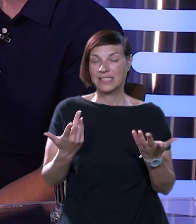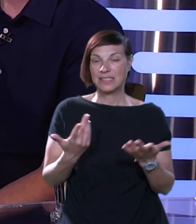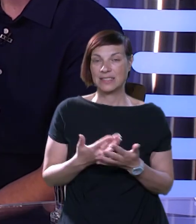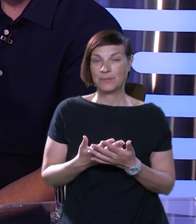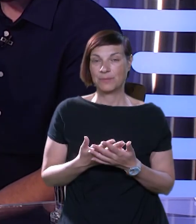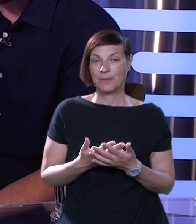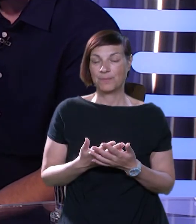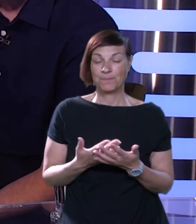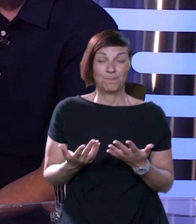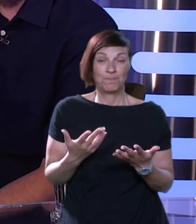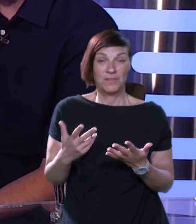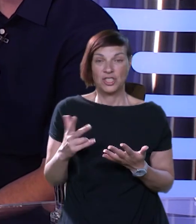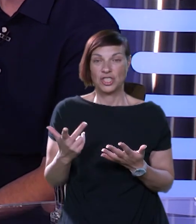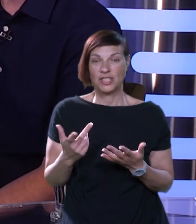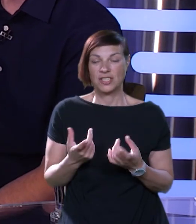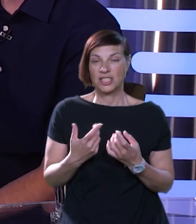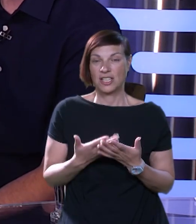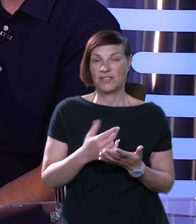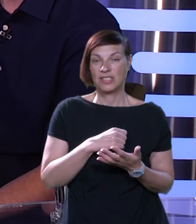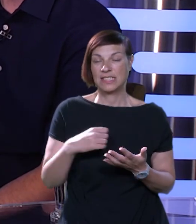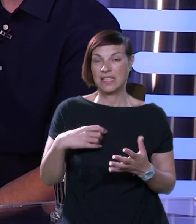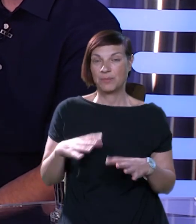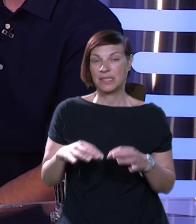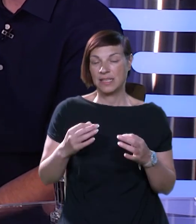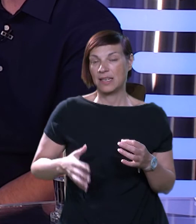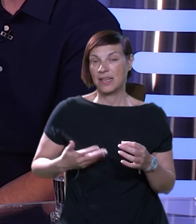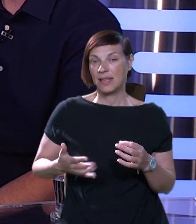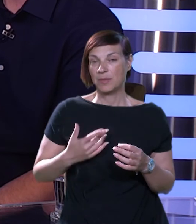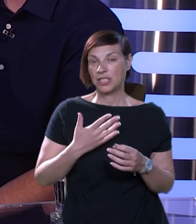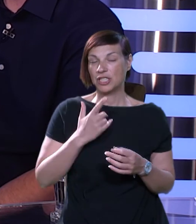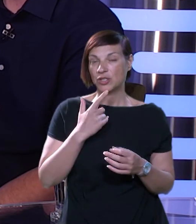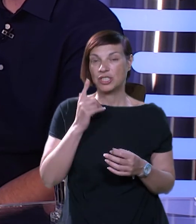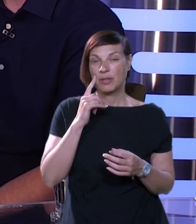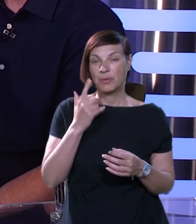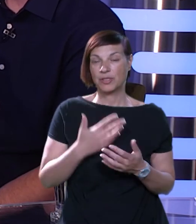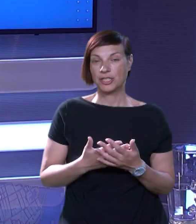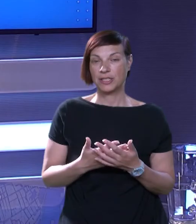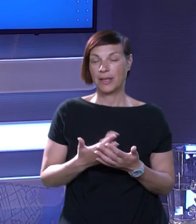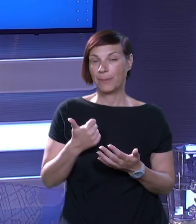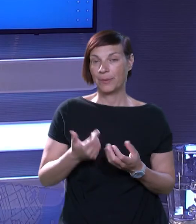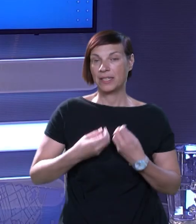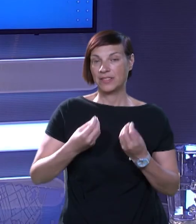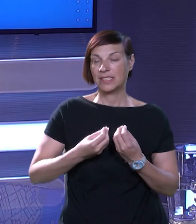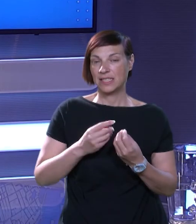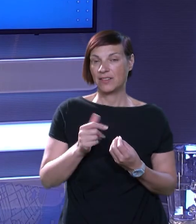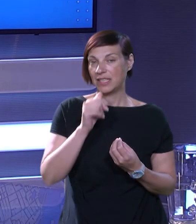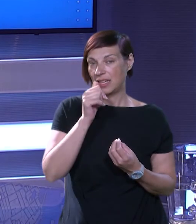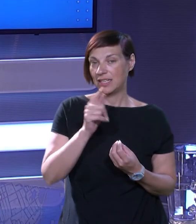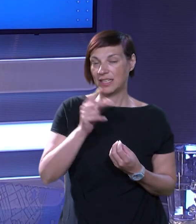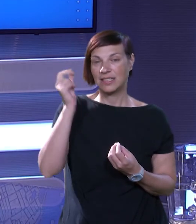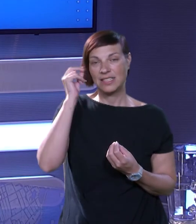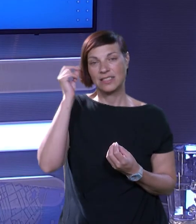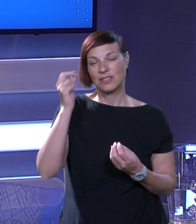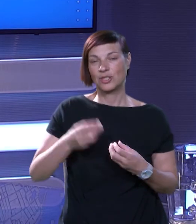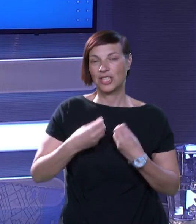li to, nemam pojma, nešto treće, ali evo, možda savjet za one najmlađe koji se žele okušati u glumi. Prvi savjet za najmlađe da nikad ne